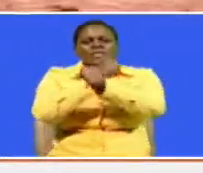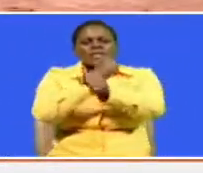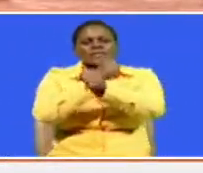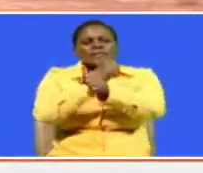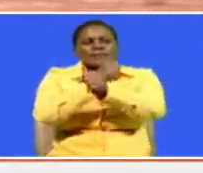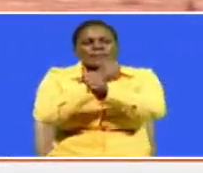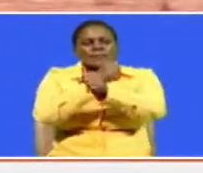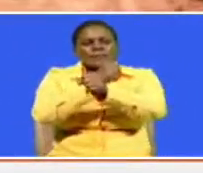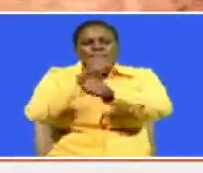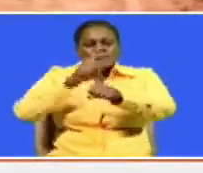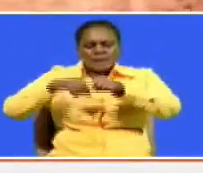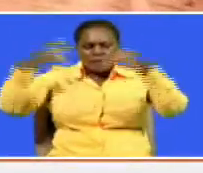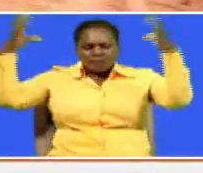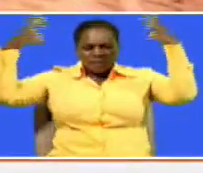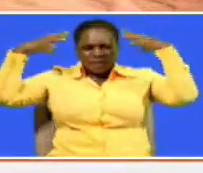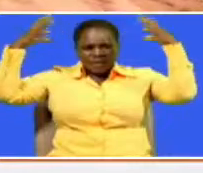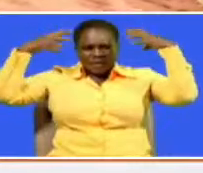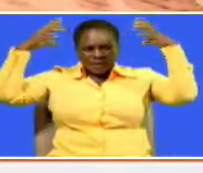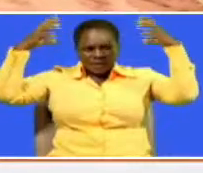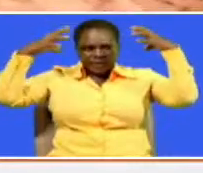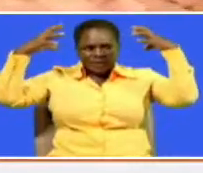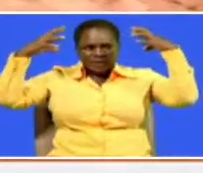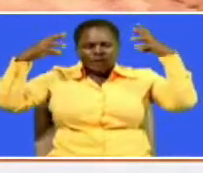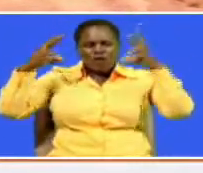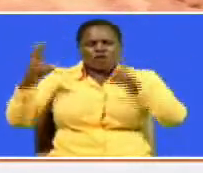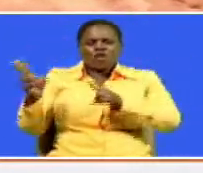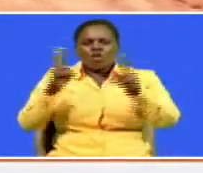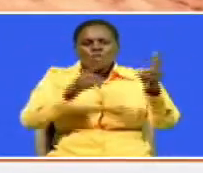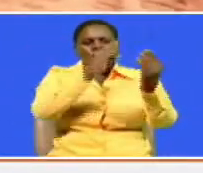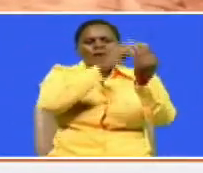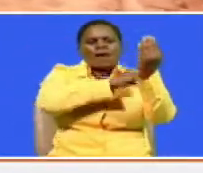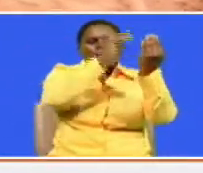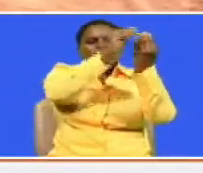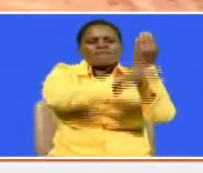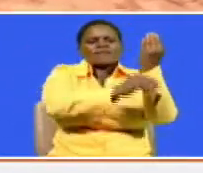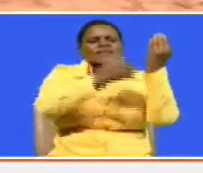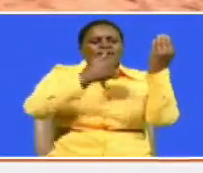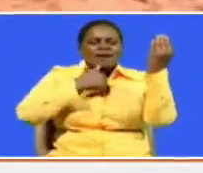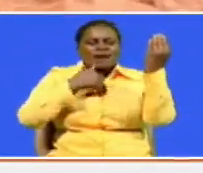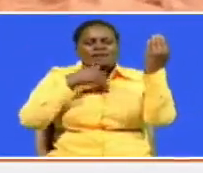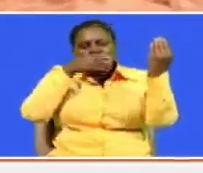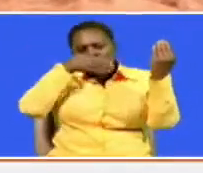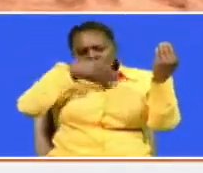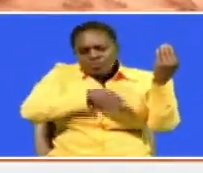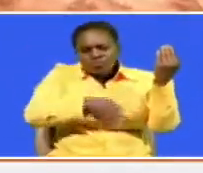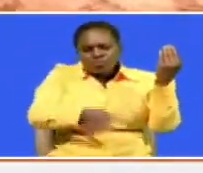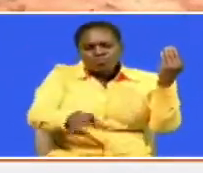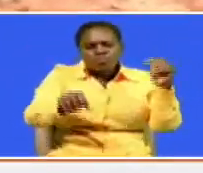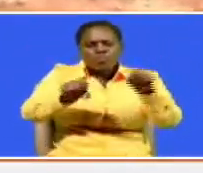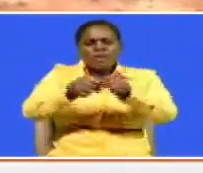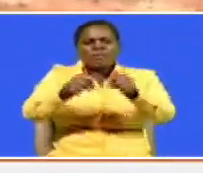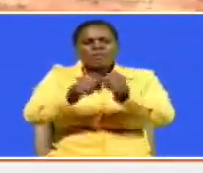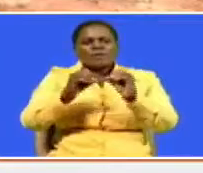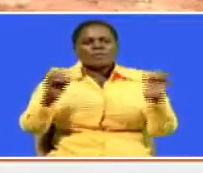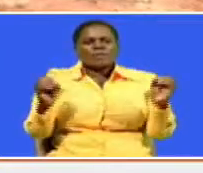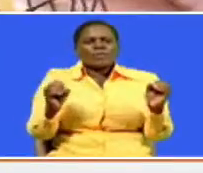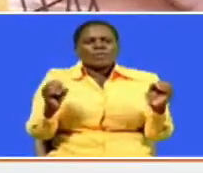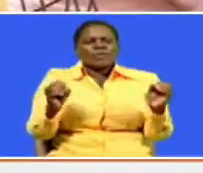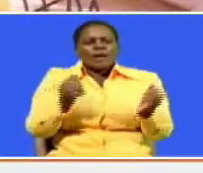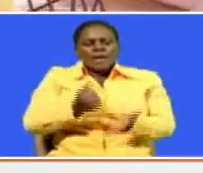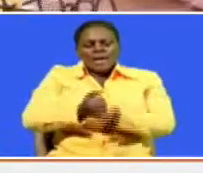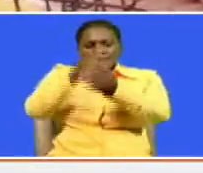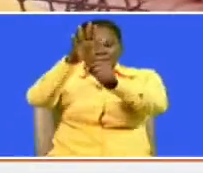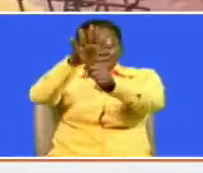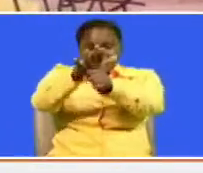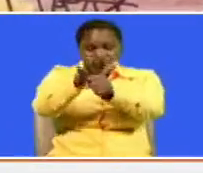mimi mvua ikinyesha navuna kama kawaida kama watu wengine wenye ndovu hawafiki kwao. Kwa hivyo hii mzinga imenisaidia